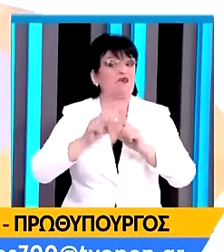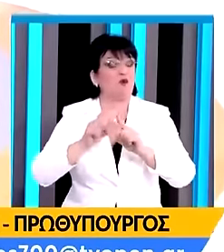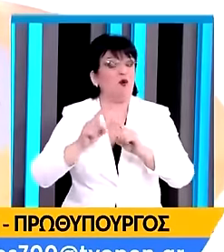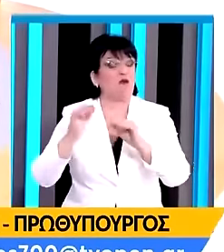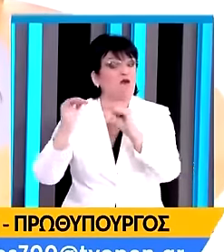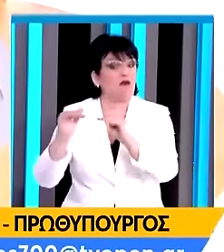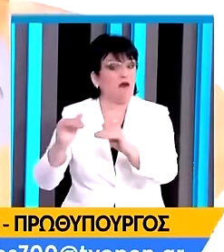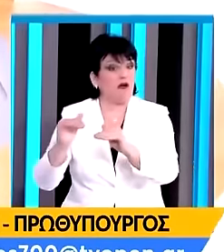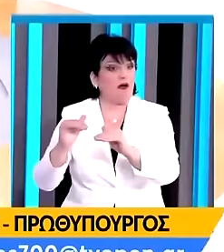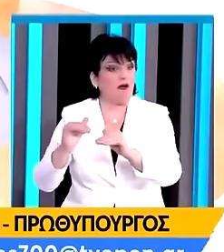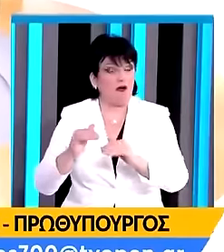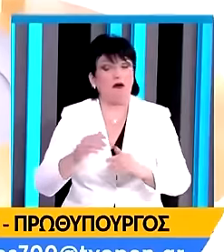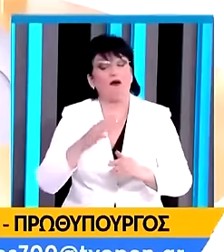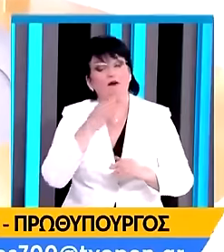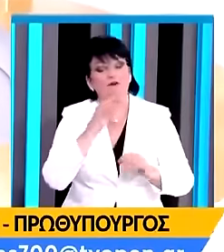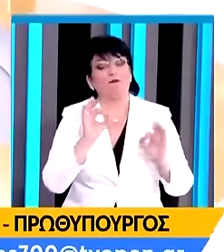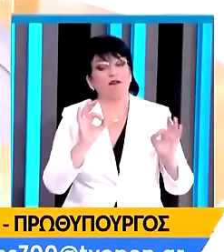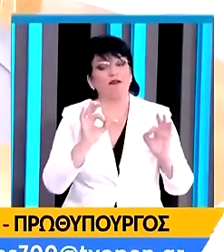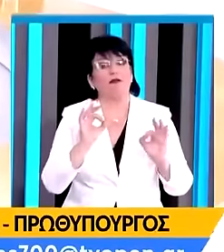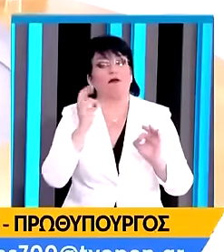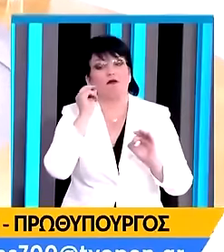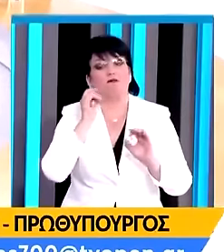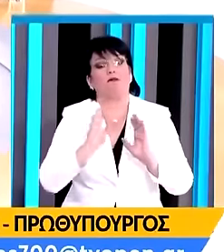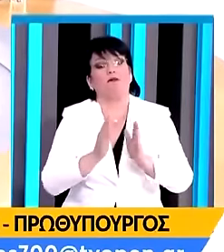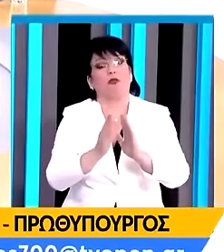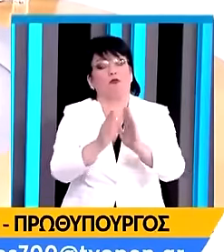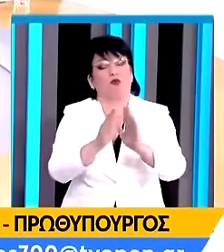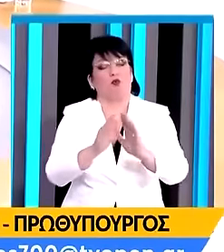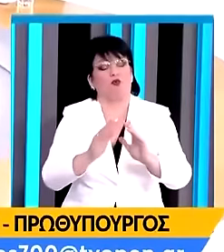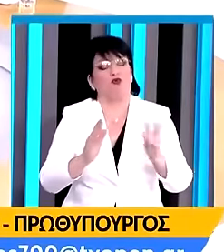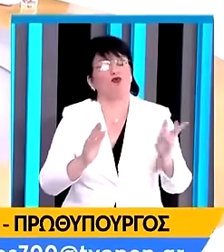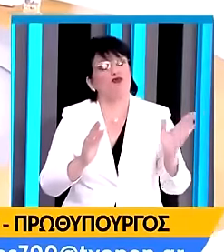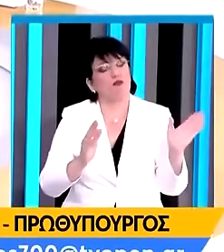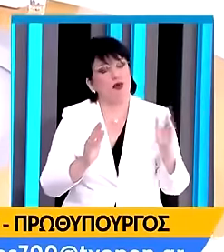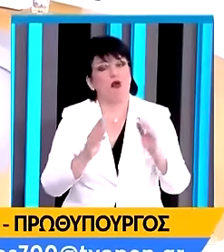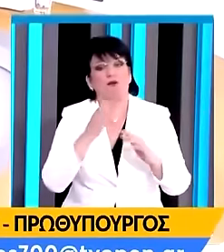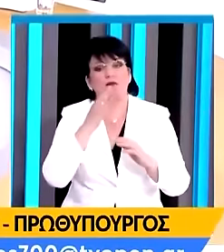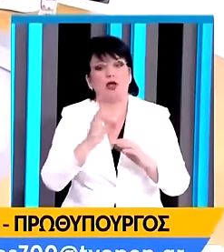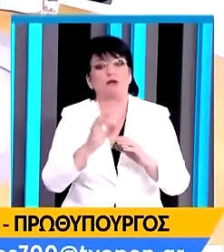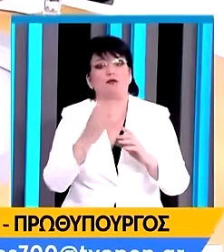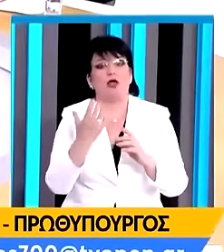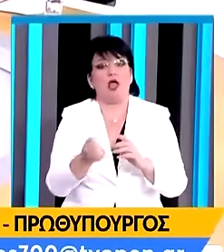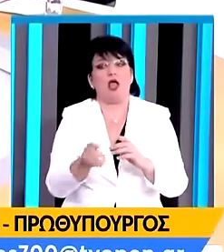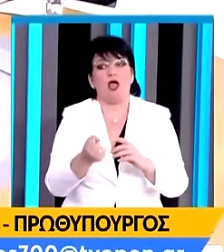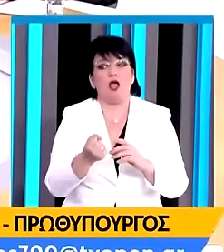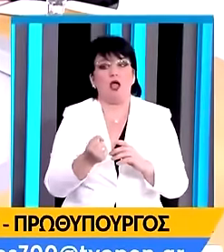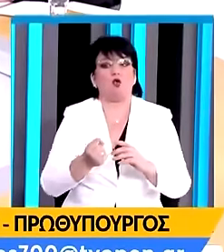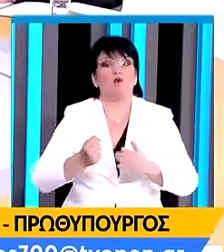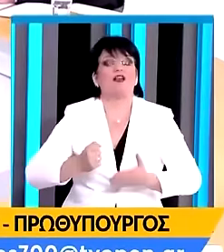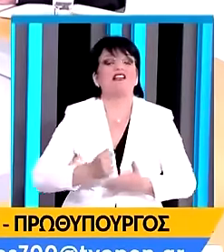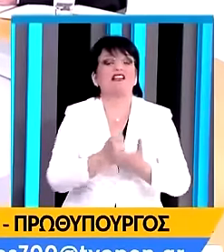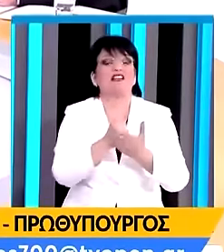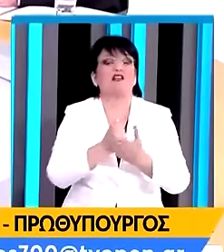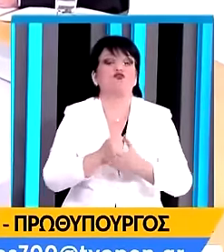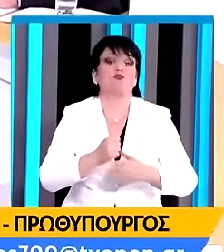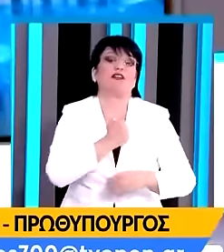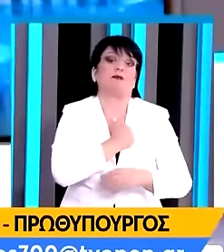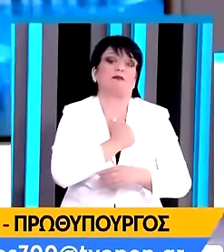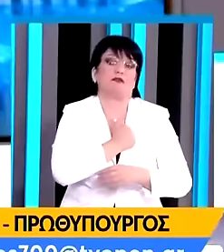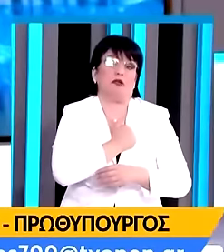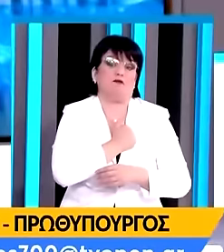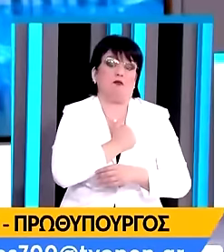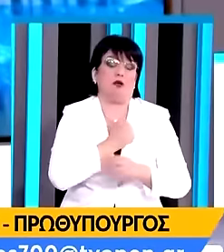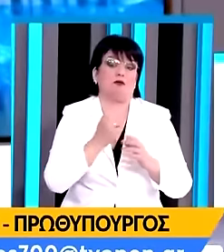δώσουμε ένα πάτημα στα Σκόπια να συνεχίσουν να κάνουν ακριβώς τα ίδια. Έχουμε ένα διαπραγματευτικό όπλο. πρέπει να σκληρύνουμε τη στάση μας. Άρα είναι όπλο μας αυτό, δηλαδή. Βεβαίως